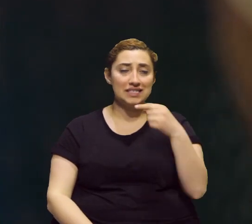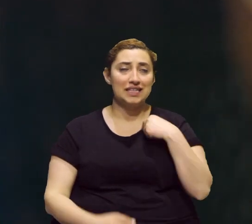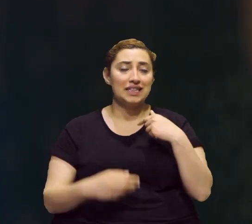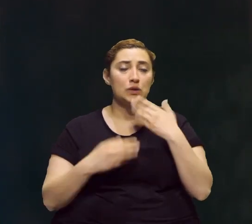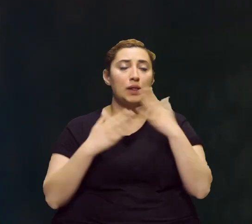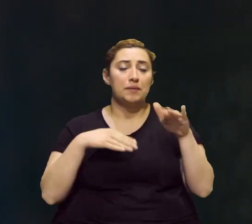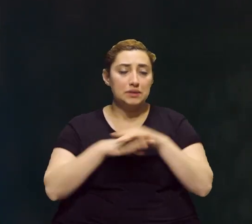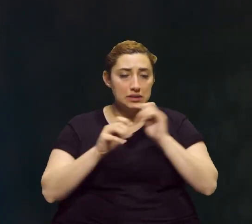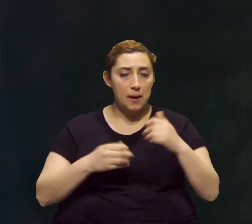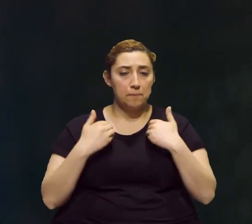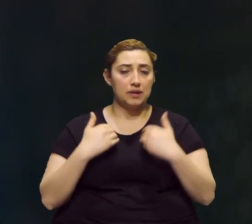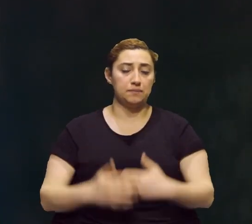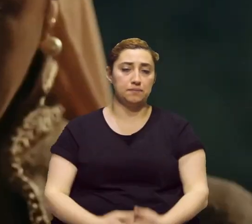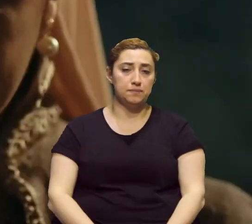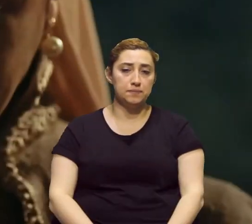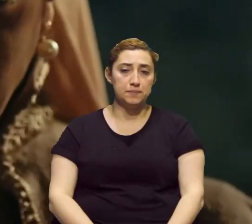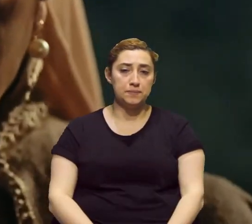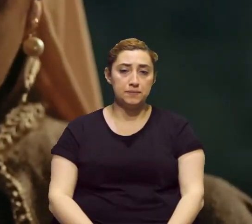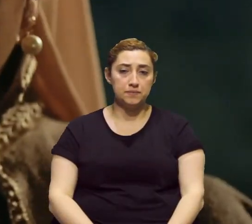Sizden sakladım.